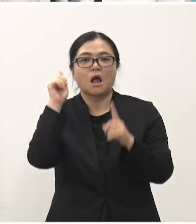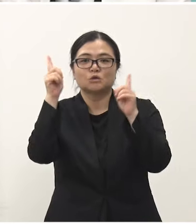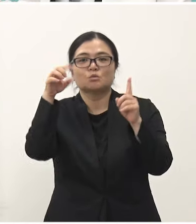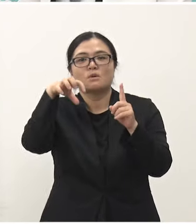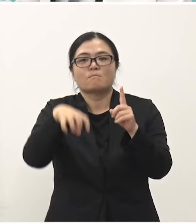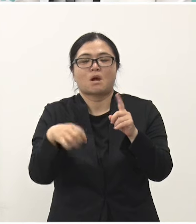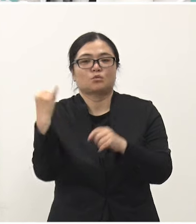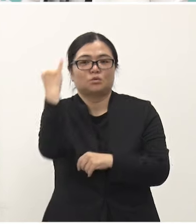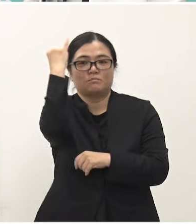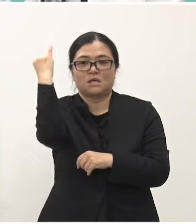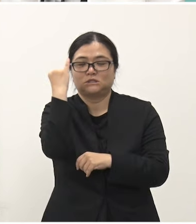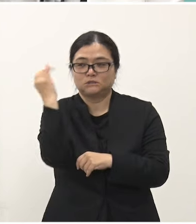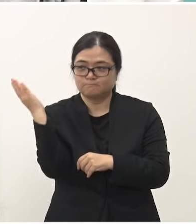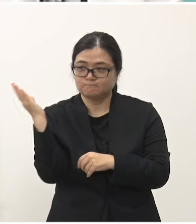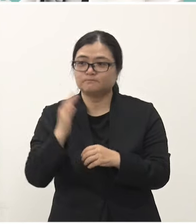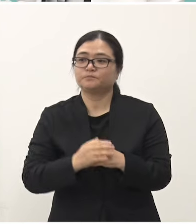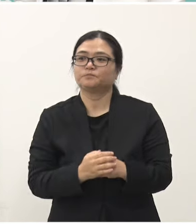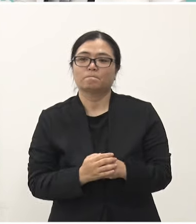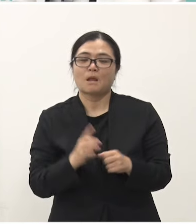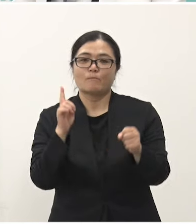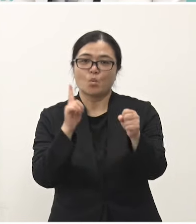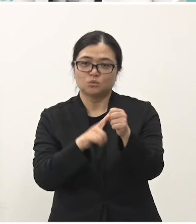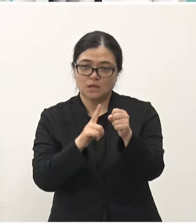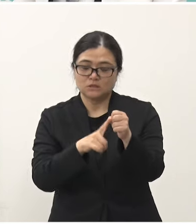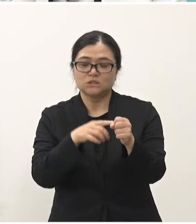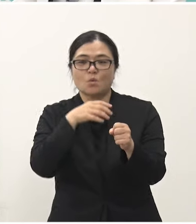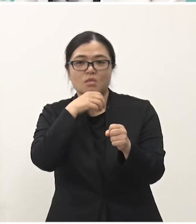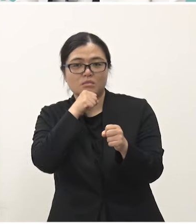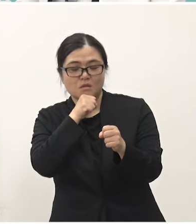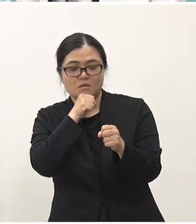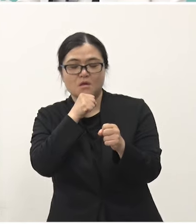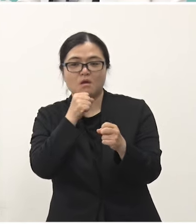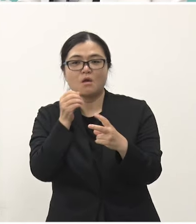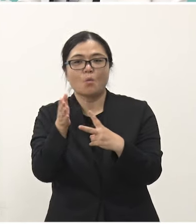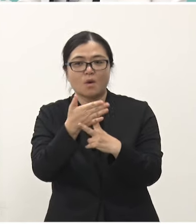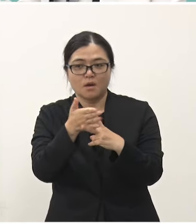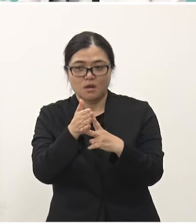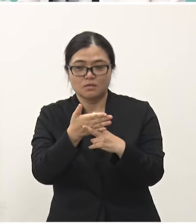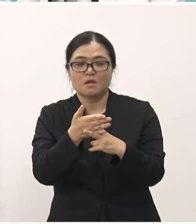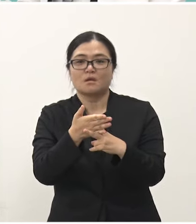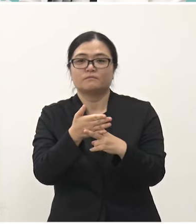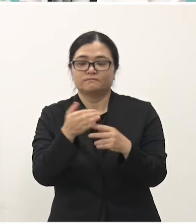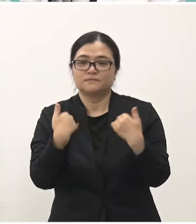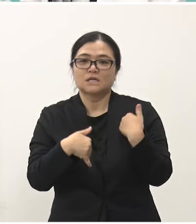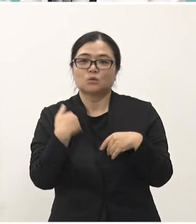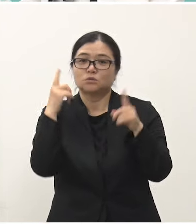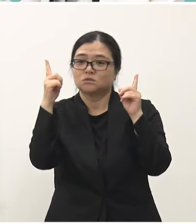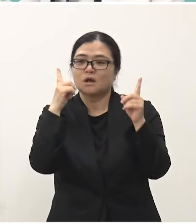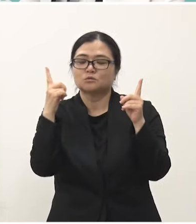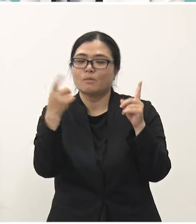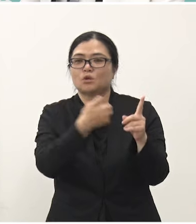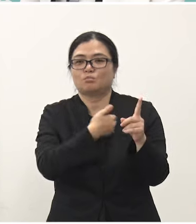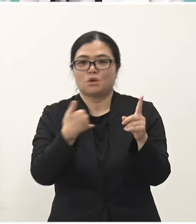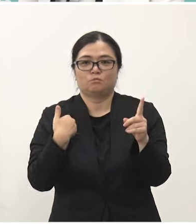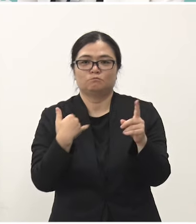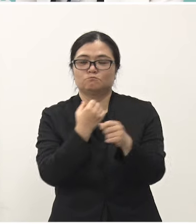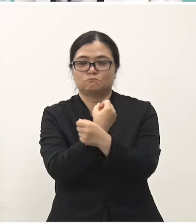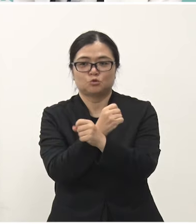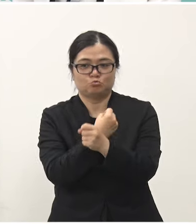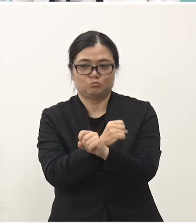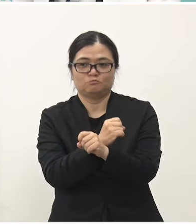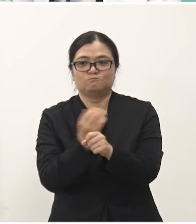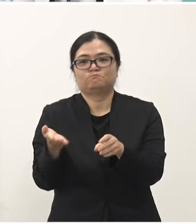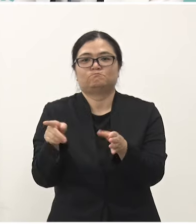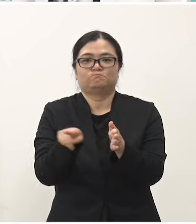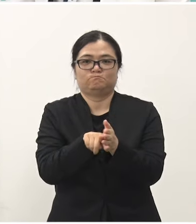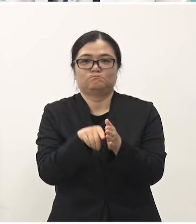なりますあくまでもイメージ図ではありますがえ目的や年齢物に楽しく遊べる工夫を盛り込んで